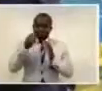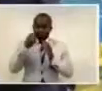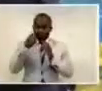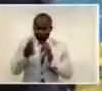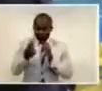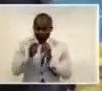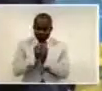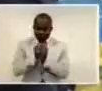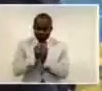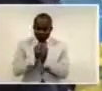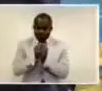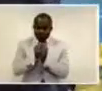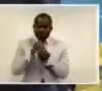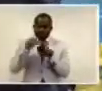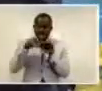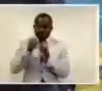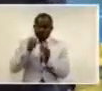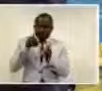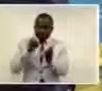tutarakibona.